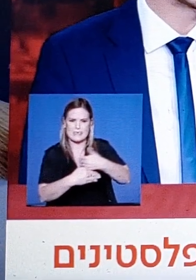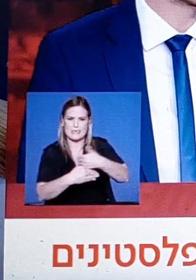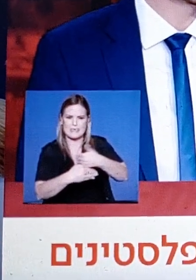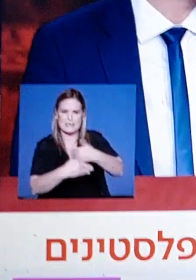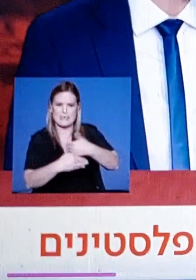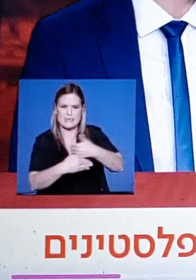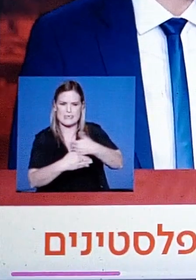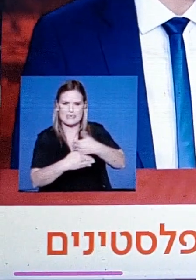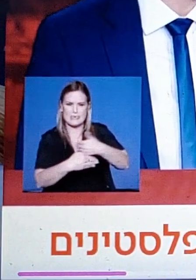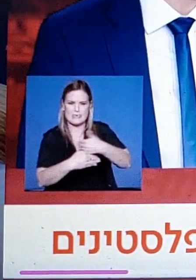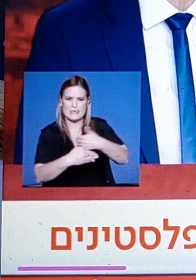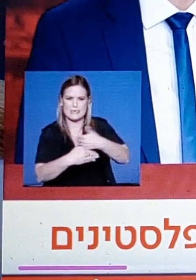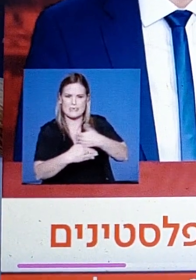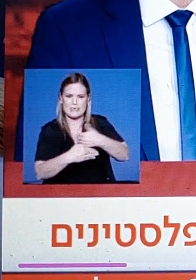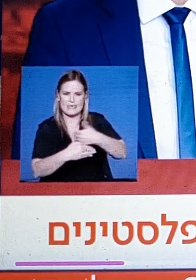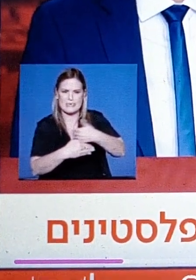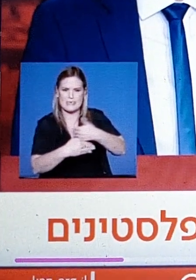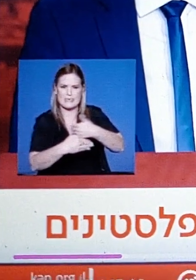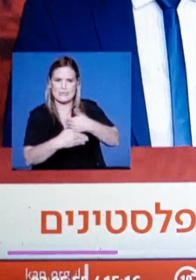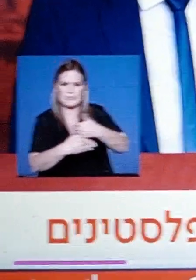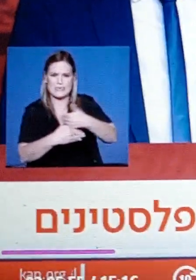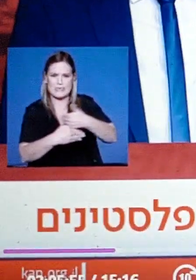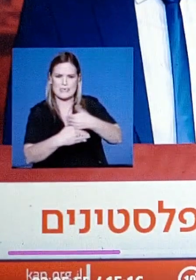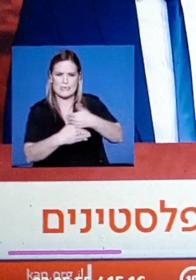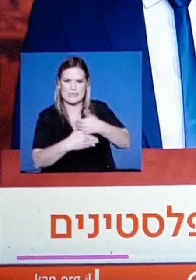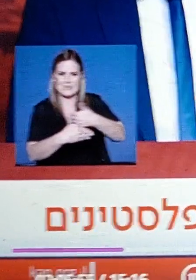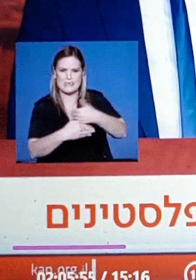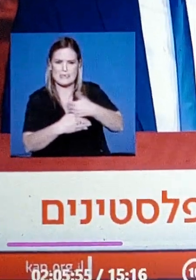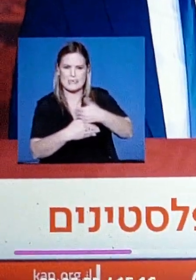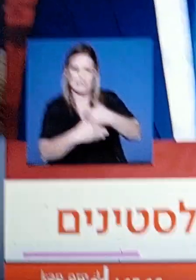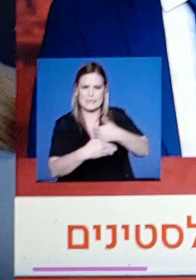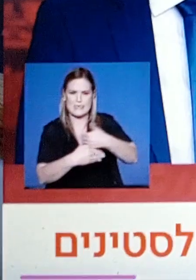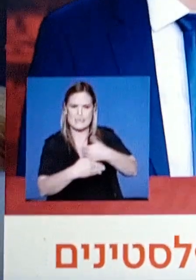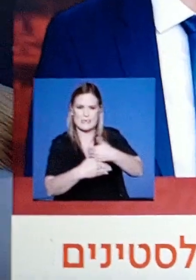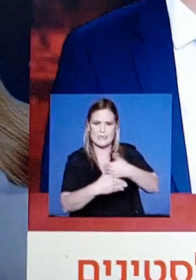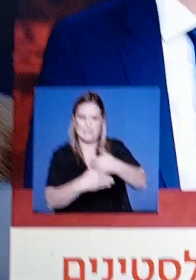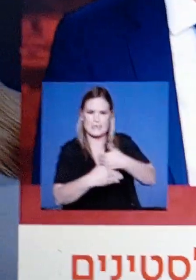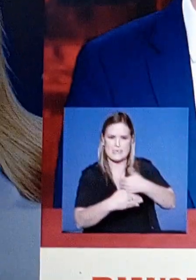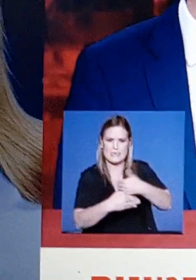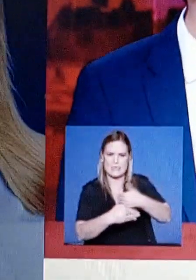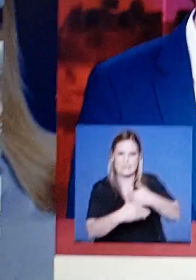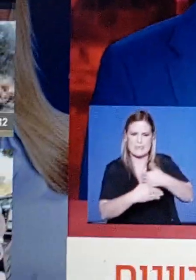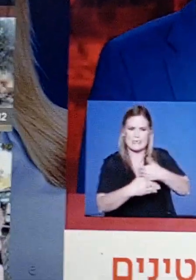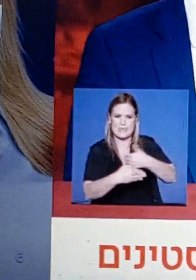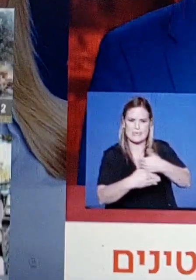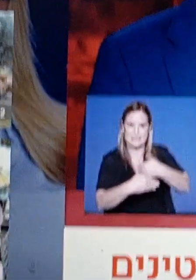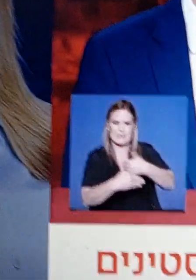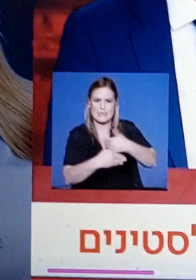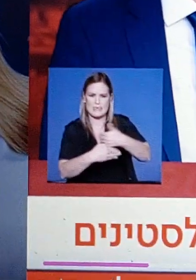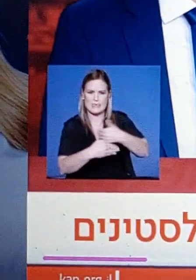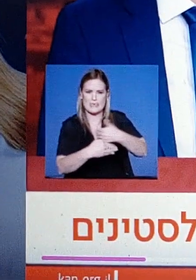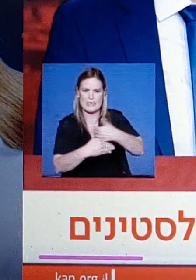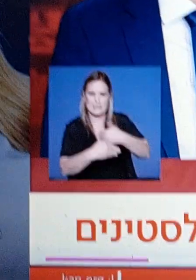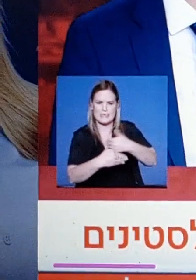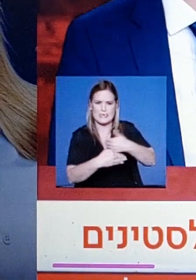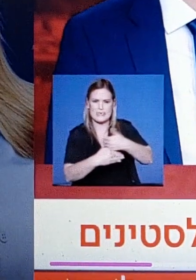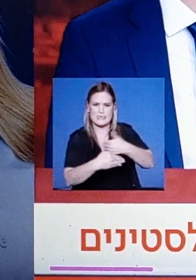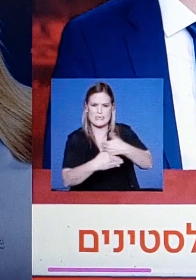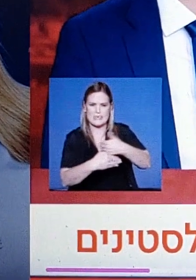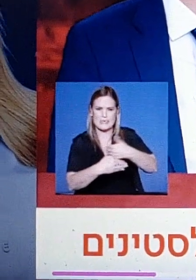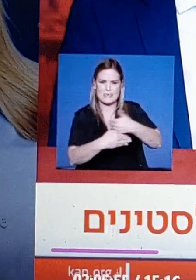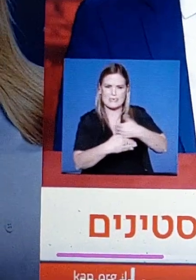donner des sous et des compensations? On note au passage que, y avait des Palestiniens qui travaillaient en Israël, chose qui n'est pas forcément